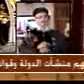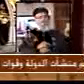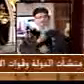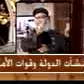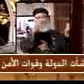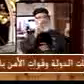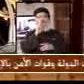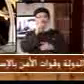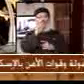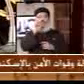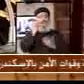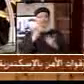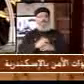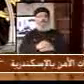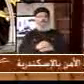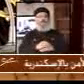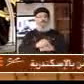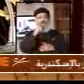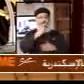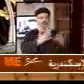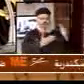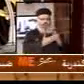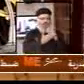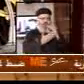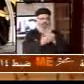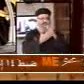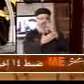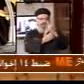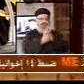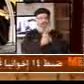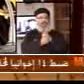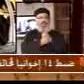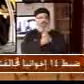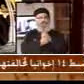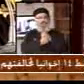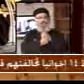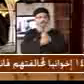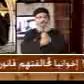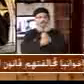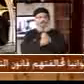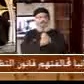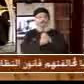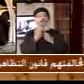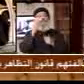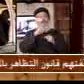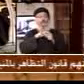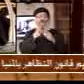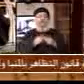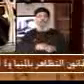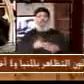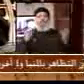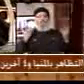عندك في واحد يكتنز، في واحد يكون طريقة صرفه ببزخ،